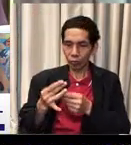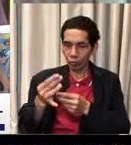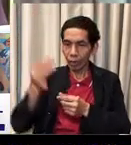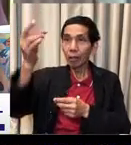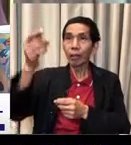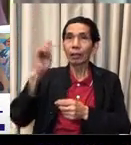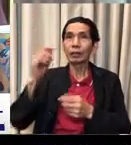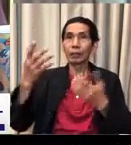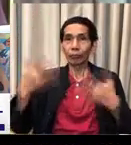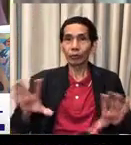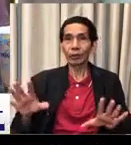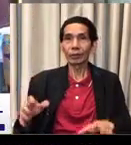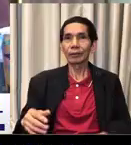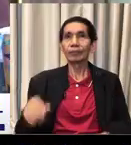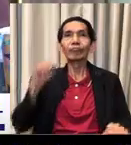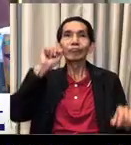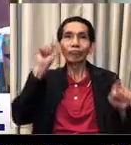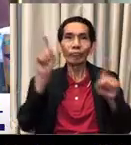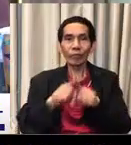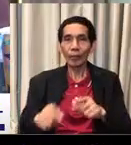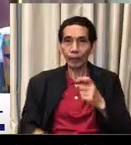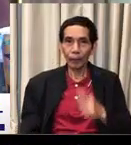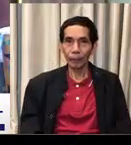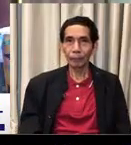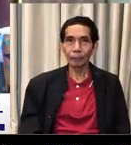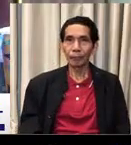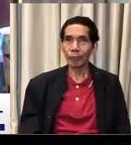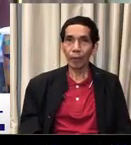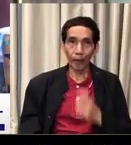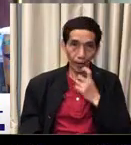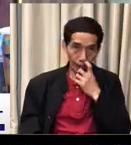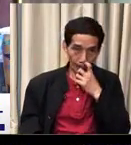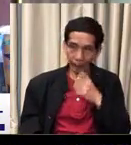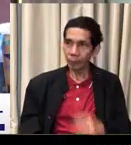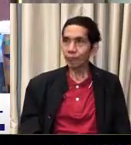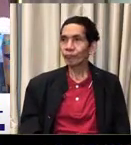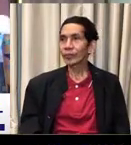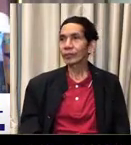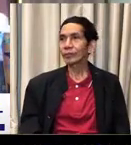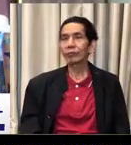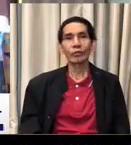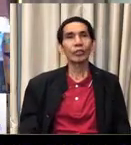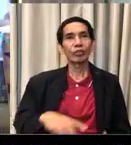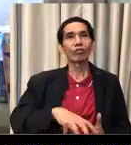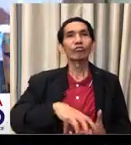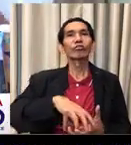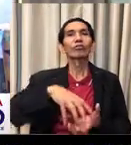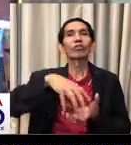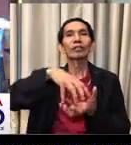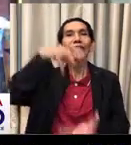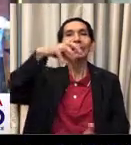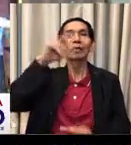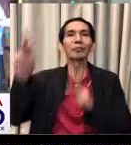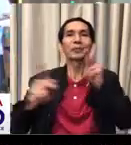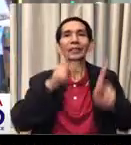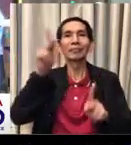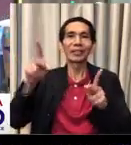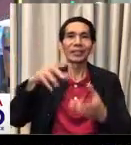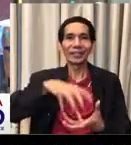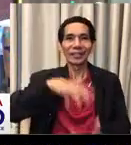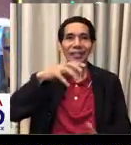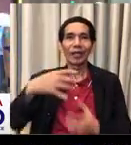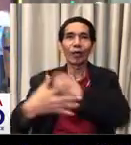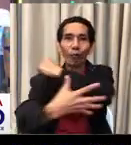Oh, anyway, tapos na tayo, ate. Oh, ikaw naman. Oh, ito na, yung mayayaman nating kababayan.